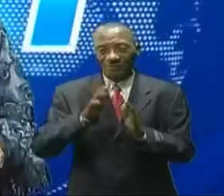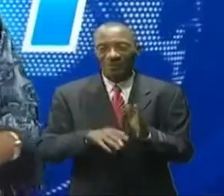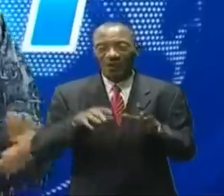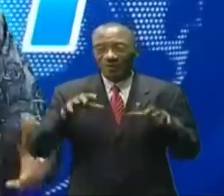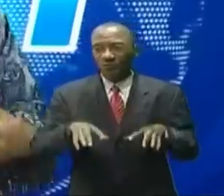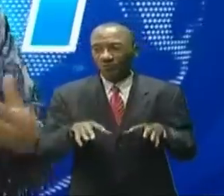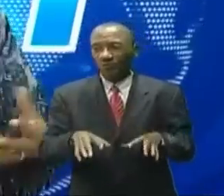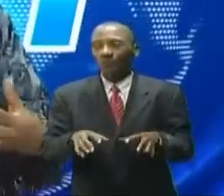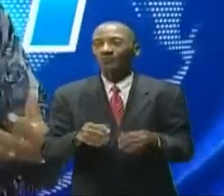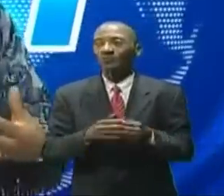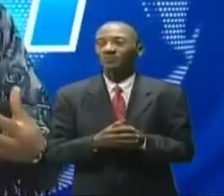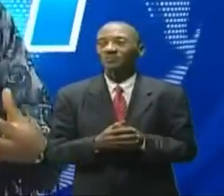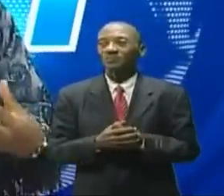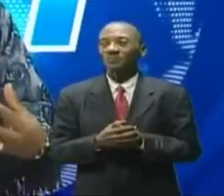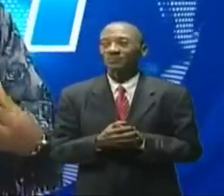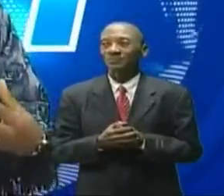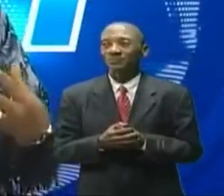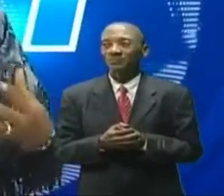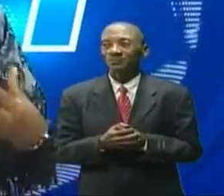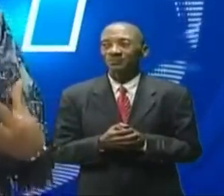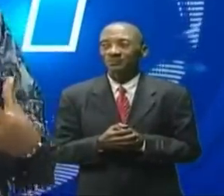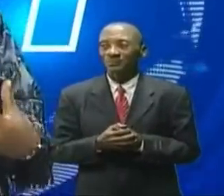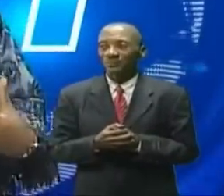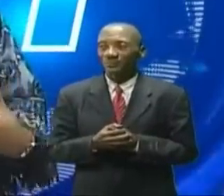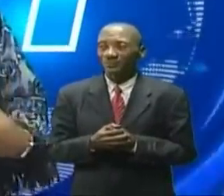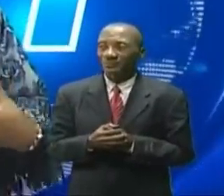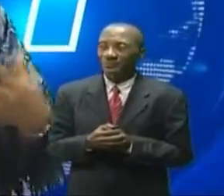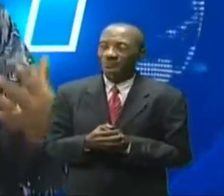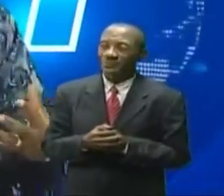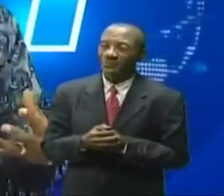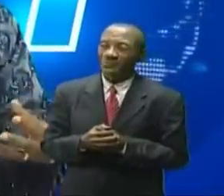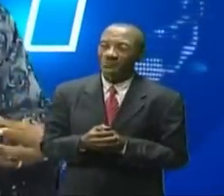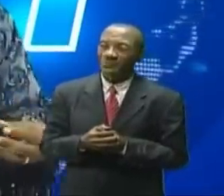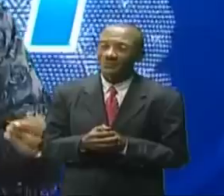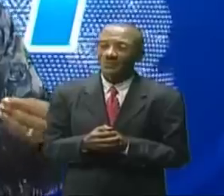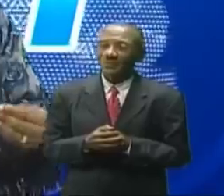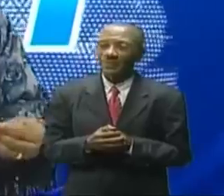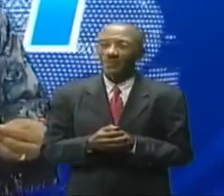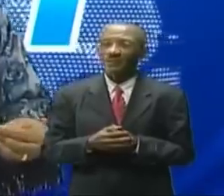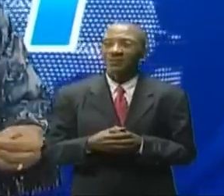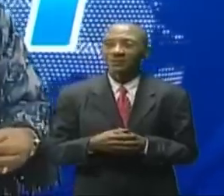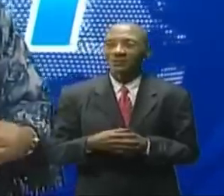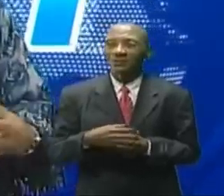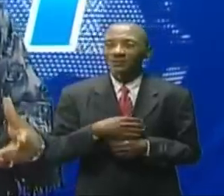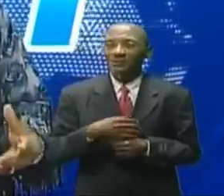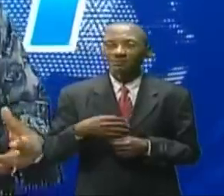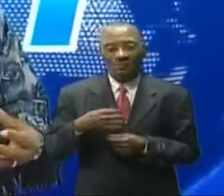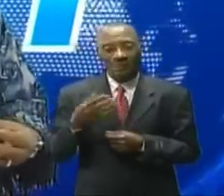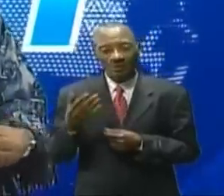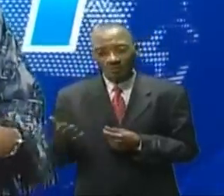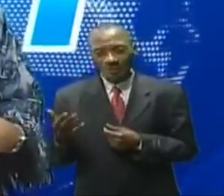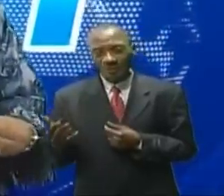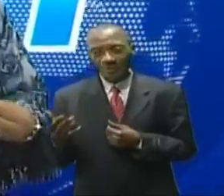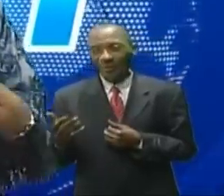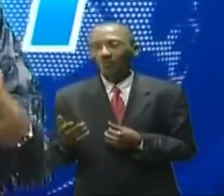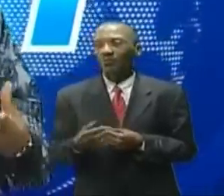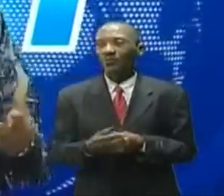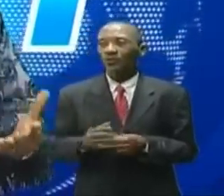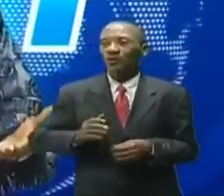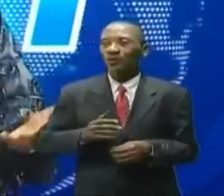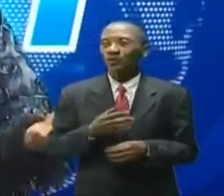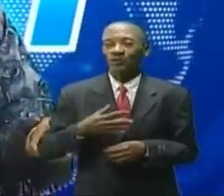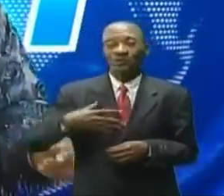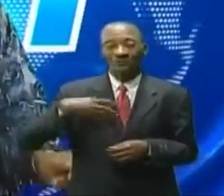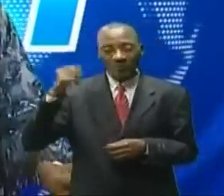donc qu'est-ce qui vous a motivé en fait? Il y a eu quoi exactement dans cette inspiration, dans tout ce que vous avez vu dans les documentaires, pour que ça vous motive en